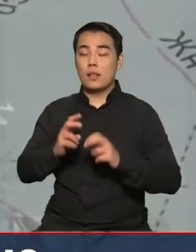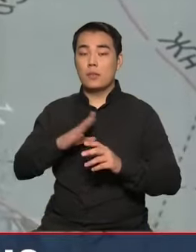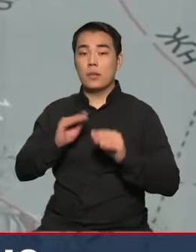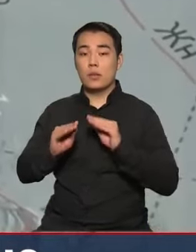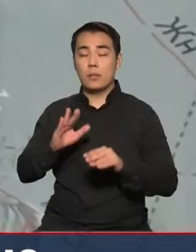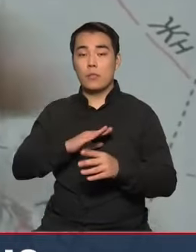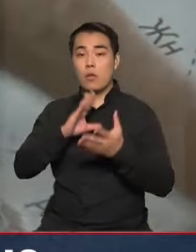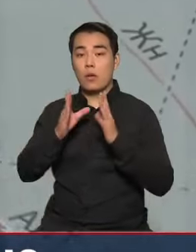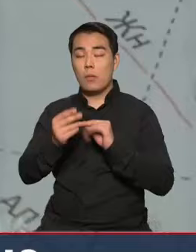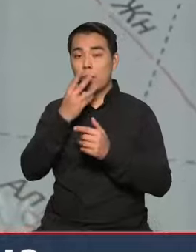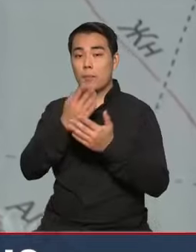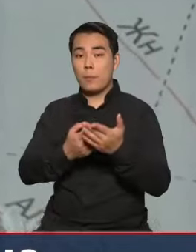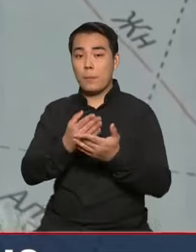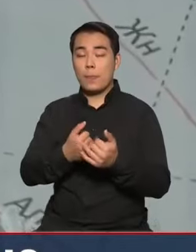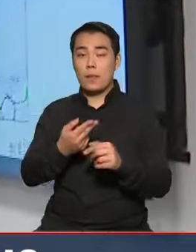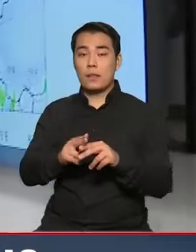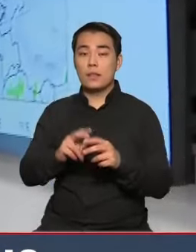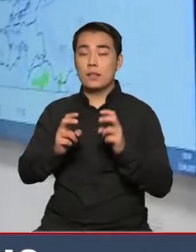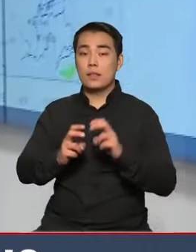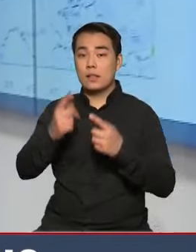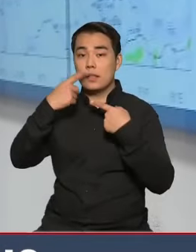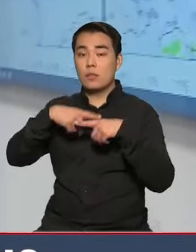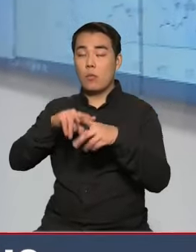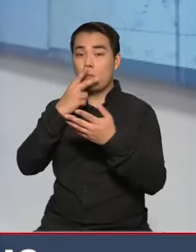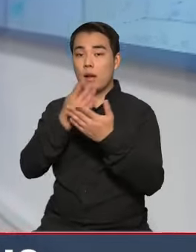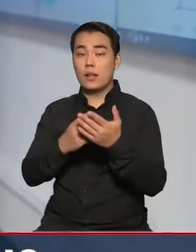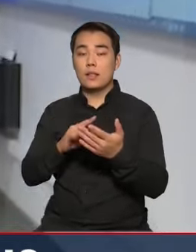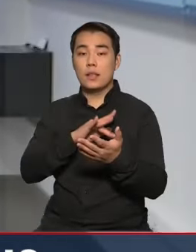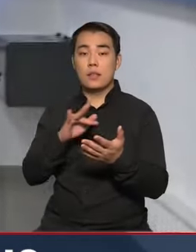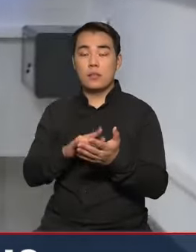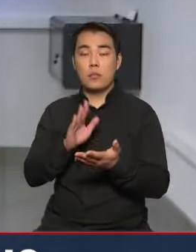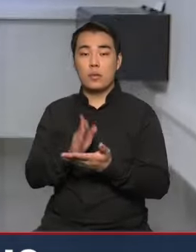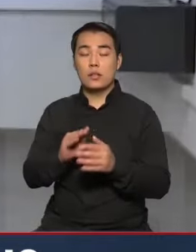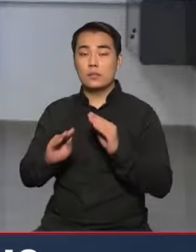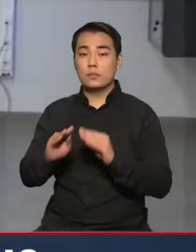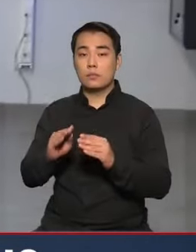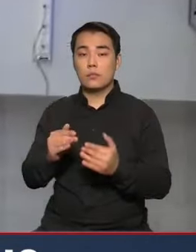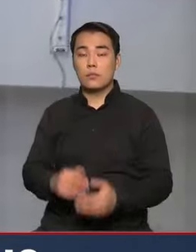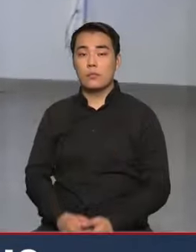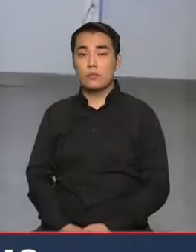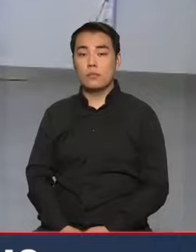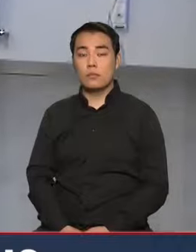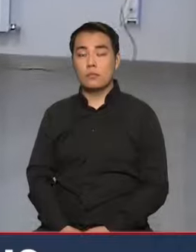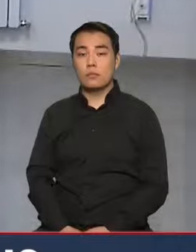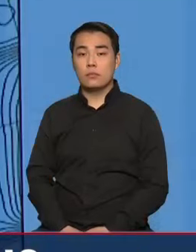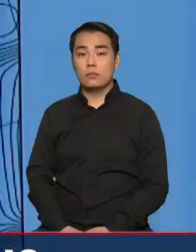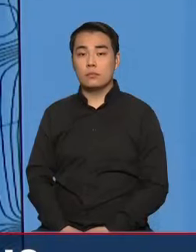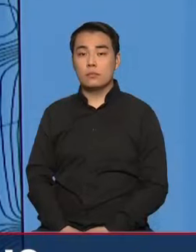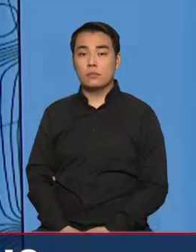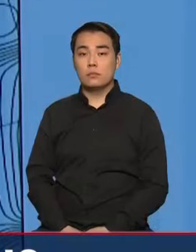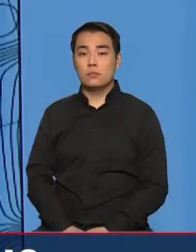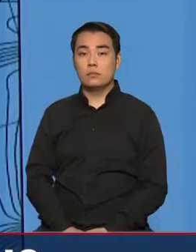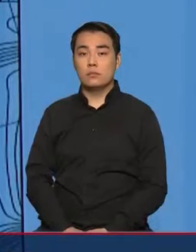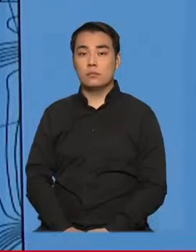Енді еліміздегі институтты сейсмикалық технологиялардың орталығына айналдыру жоспарланып отыр. Жанел Нұрболатқызы, Жандос Сұлтанғазы,